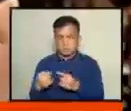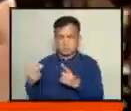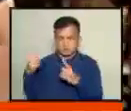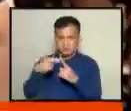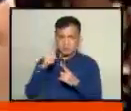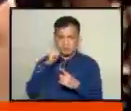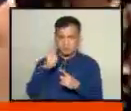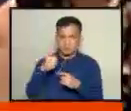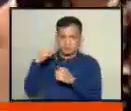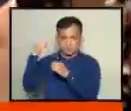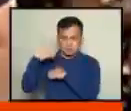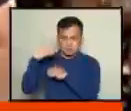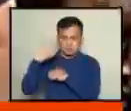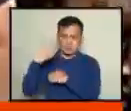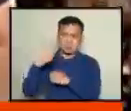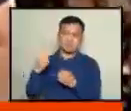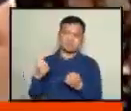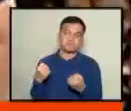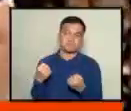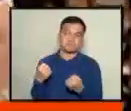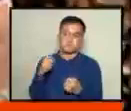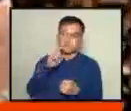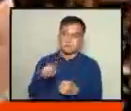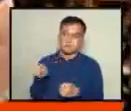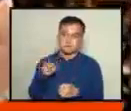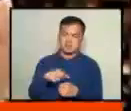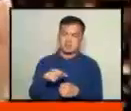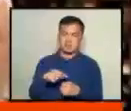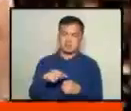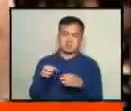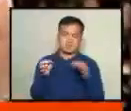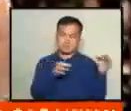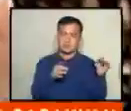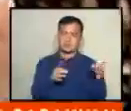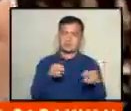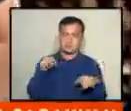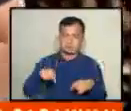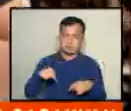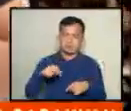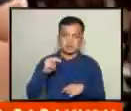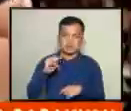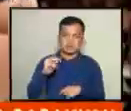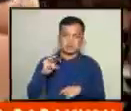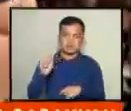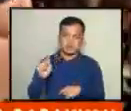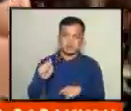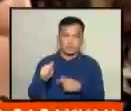bukas, aasahan pa rin natin na may mga cancellations at mga delays dito sa Naiya.